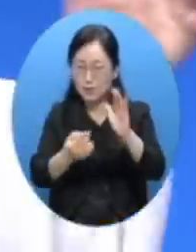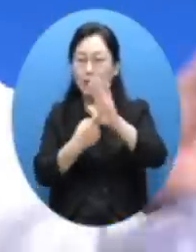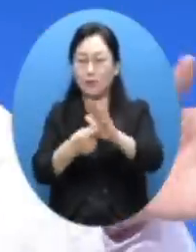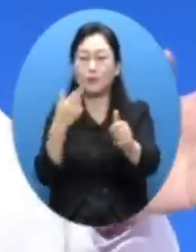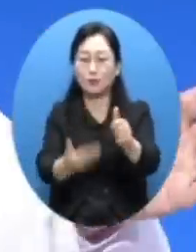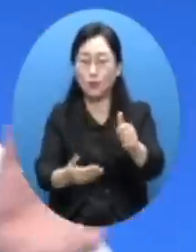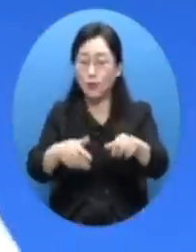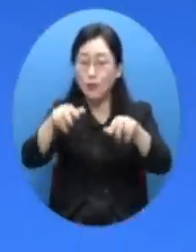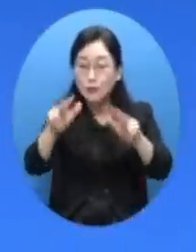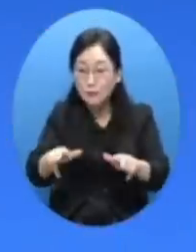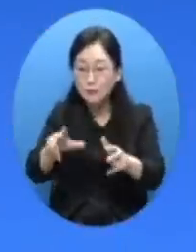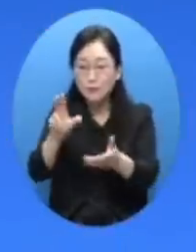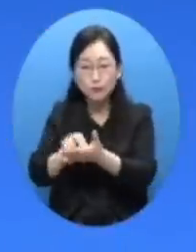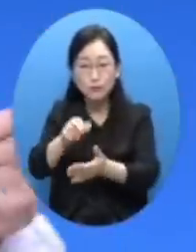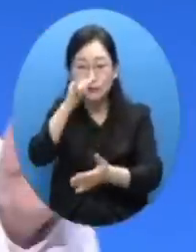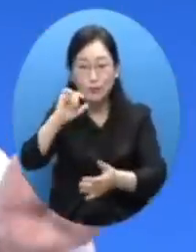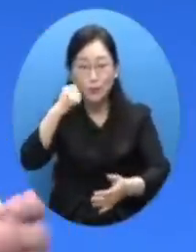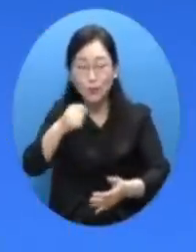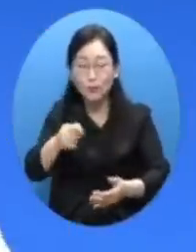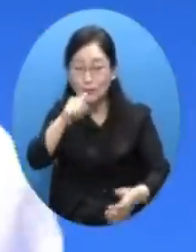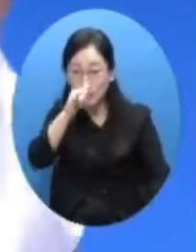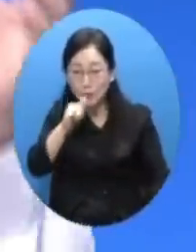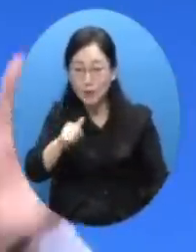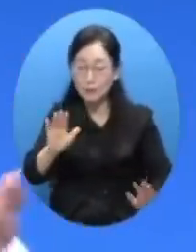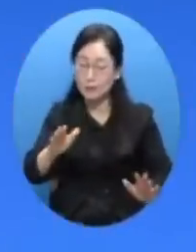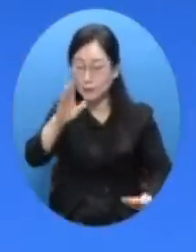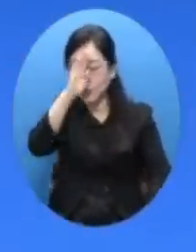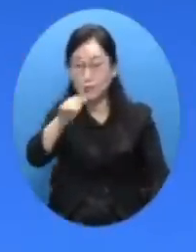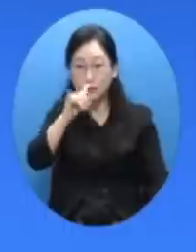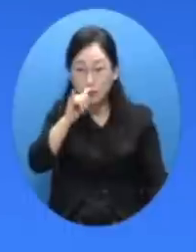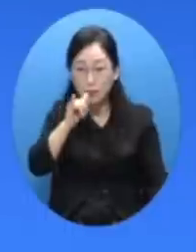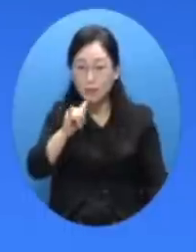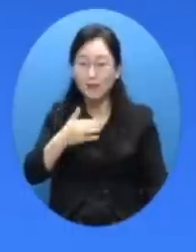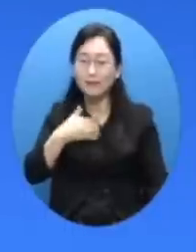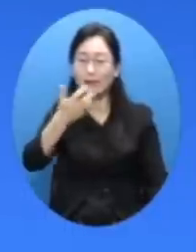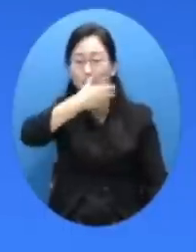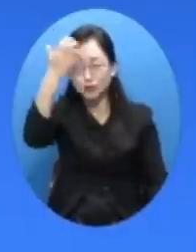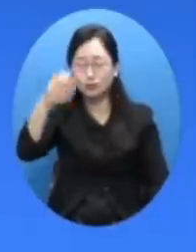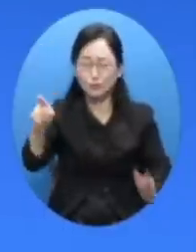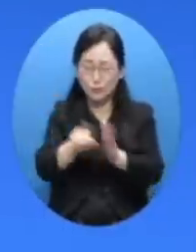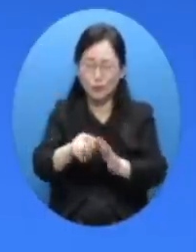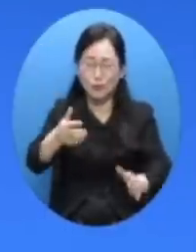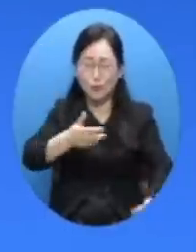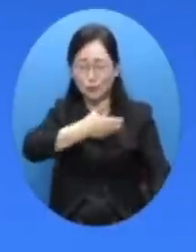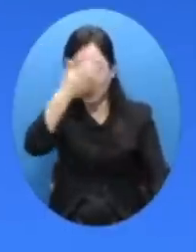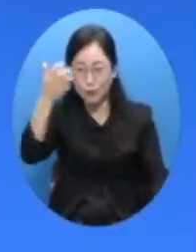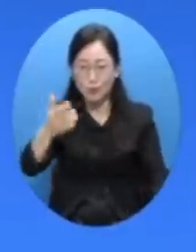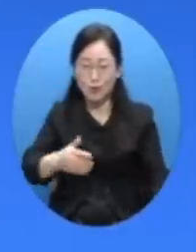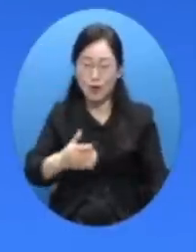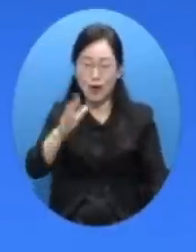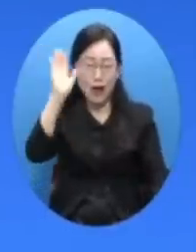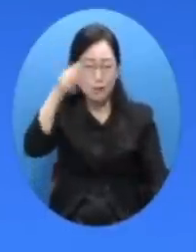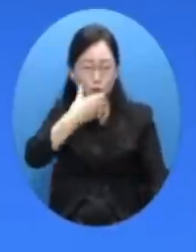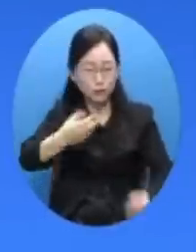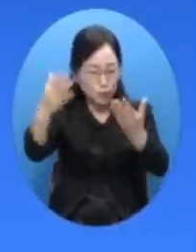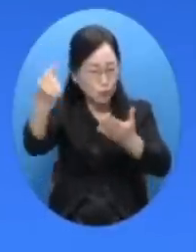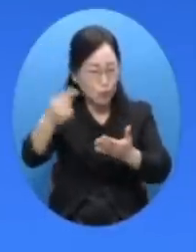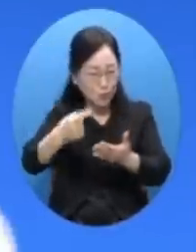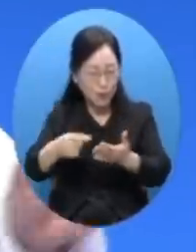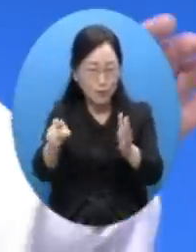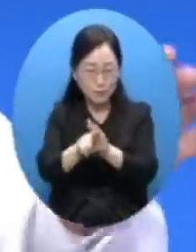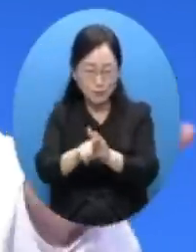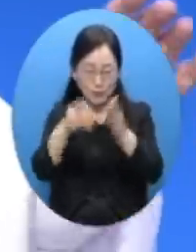내가 문제 가운데 있어도 내가 어려움 가운데 있어도 내가 질병 가운데 있어도 내가 꿈꾸고 믿고 내게 다가올 축복의 미래를 바라보고 나가면